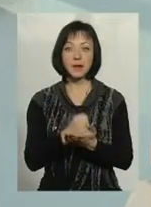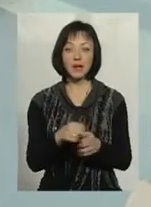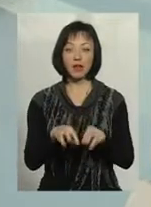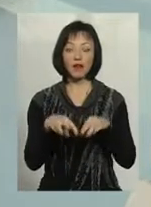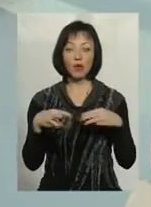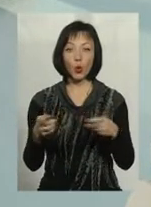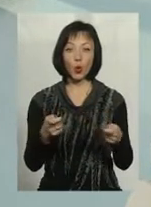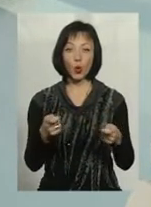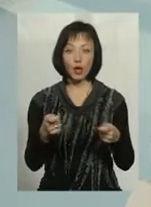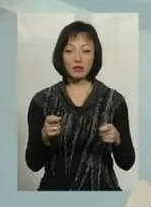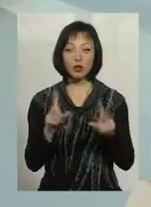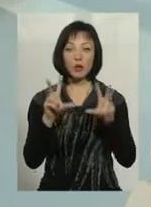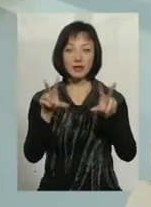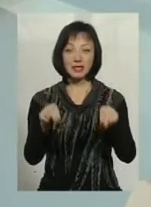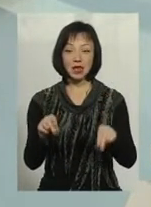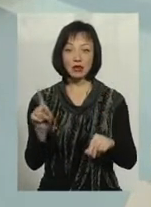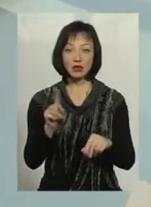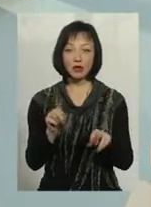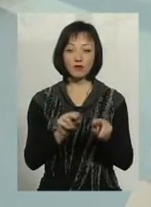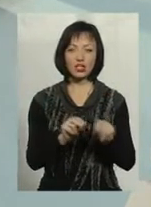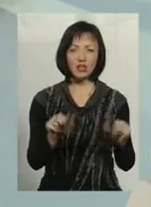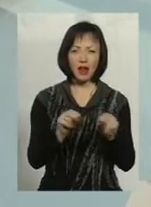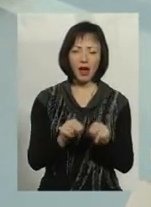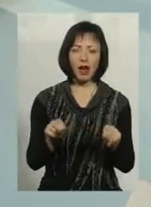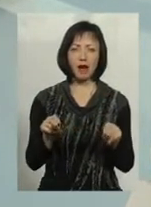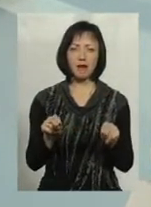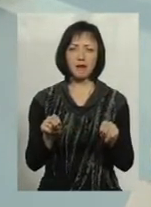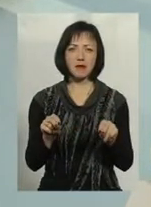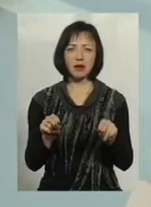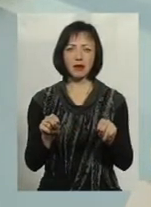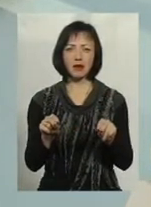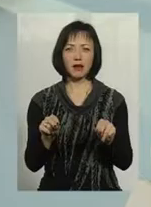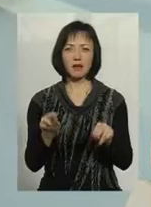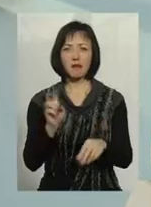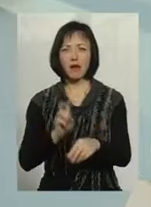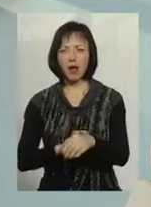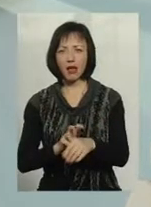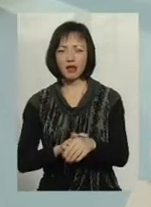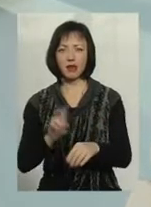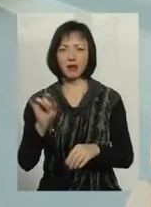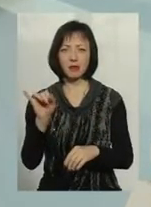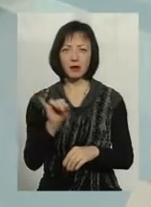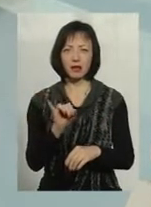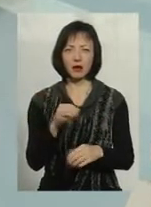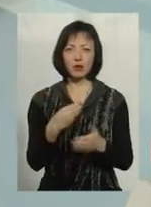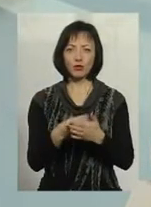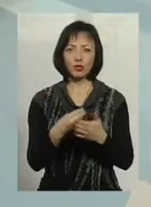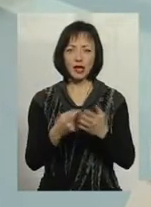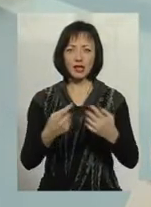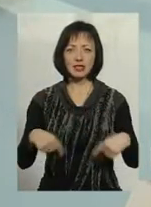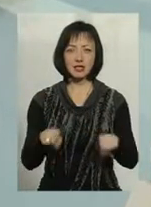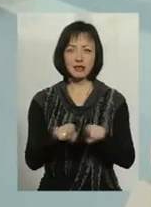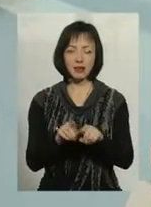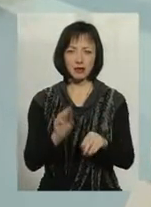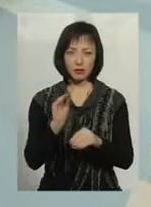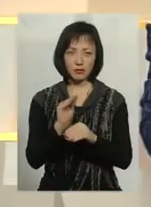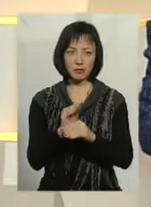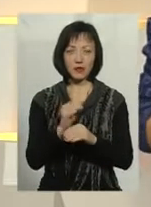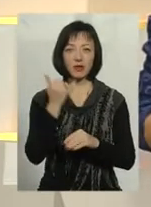Але таке стрімке підвищення мінімальної зарплати, по суті, вдвічі в порівнянні з грудним